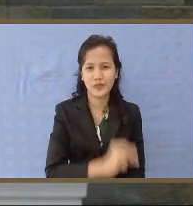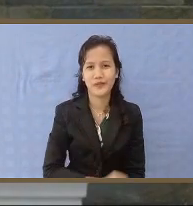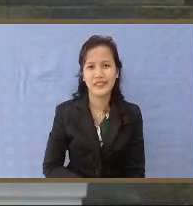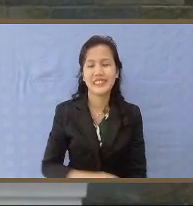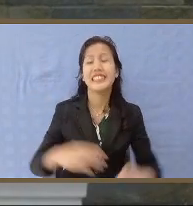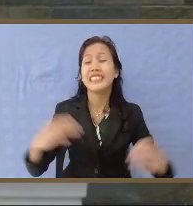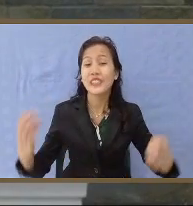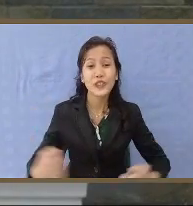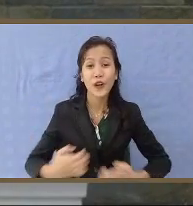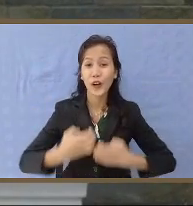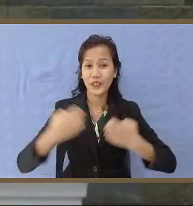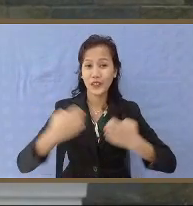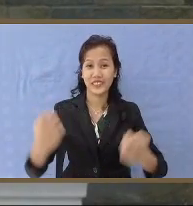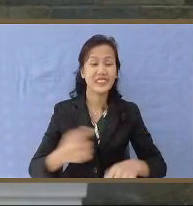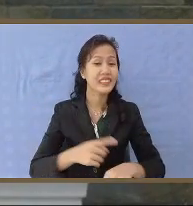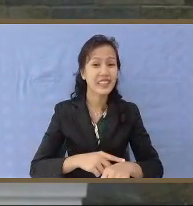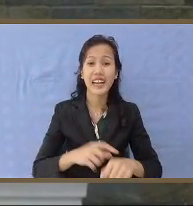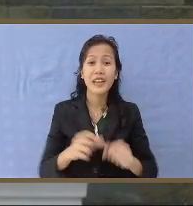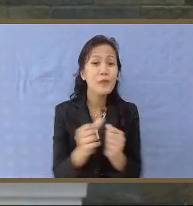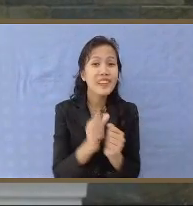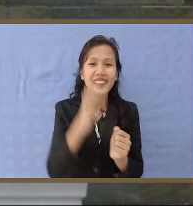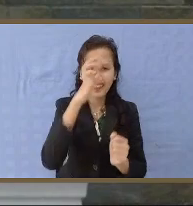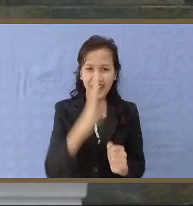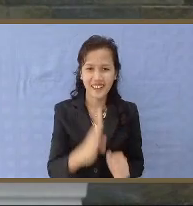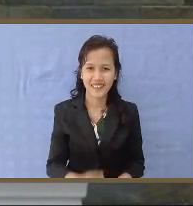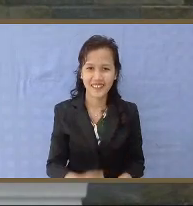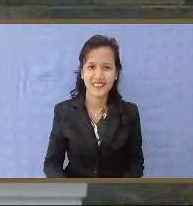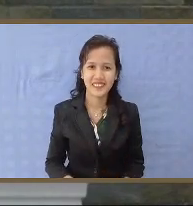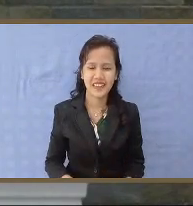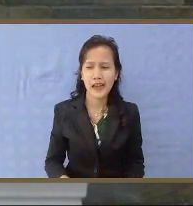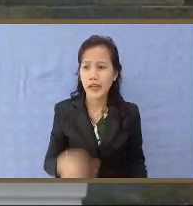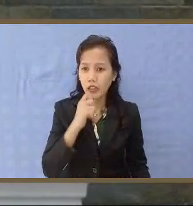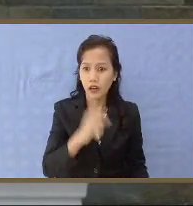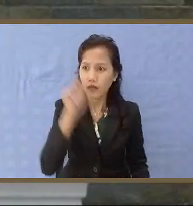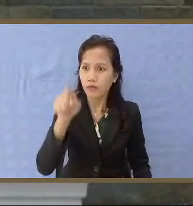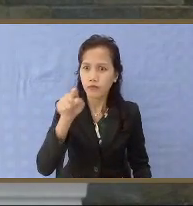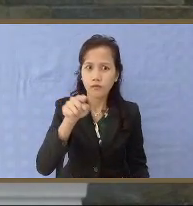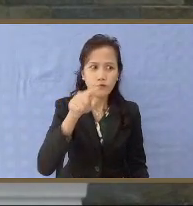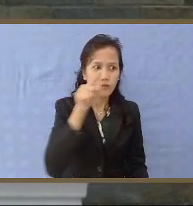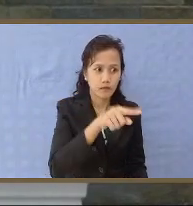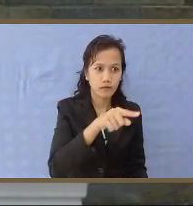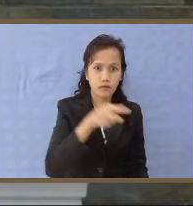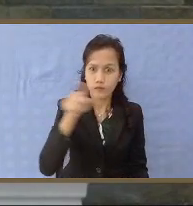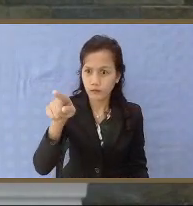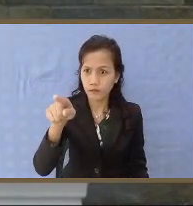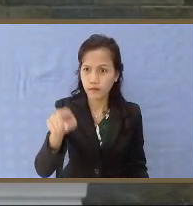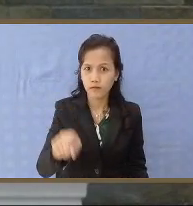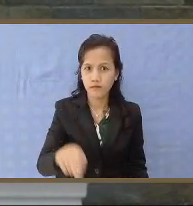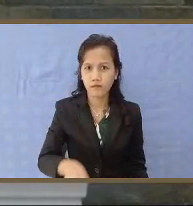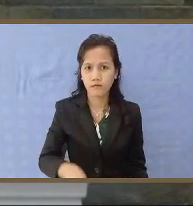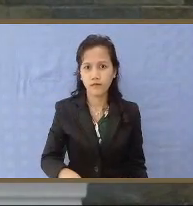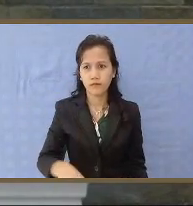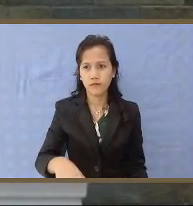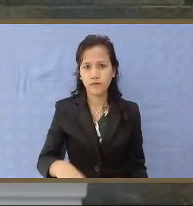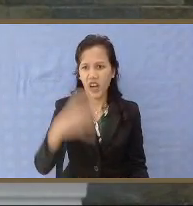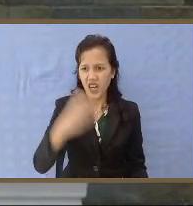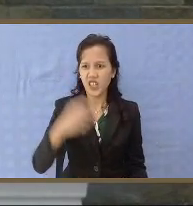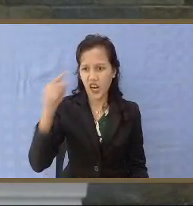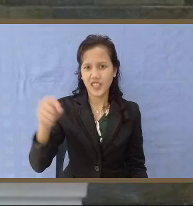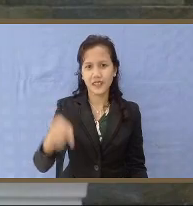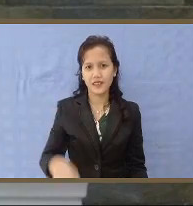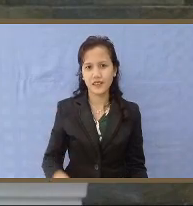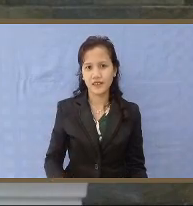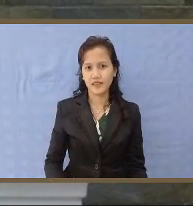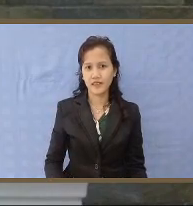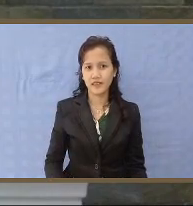ng Panginoon na tatakutin natin ang miyembro ng pamilya natin para sumunod sa Panginoon. Hindi ba dapat ipakita natin na mas